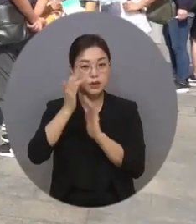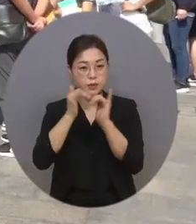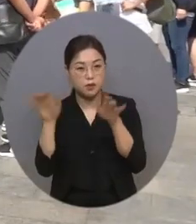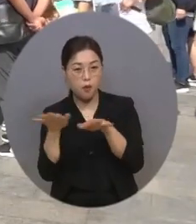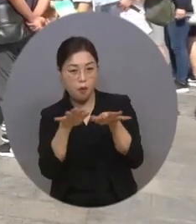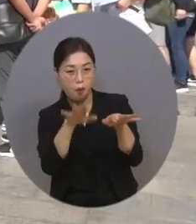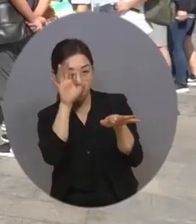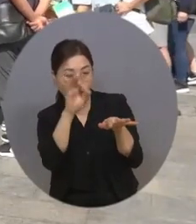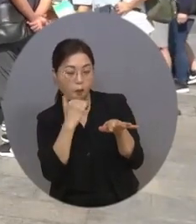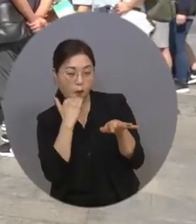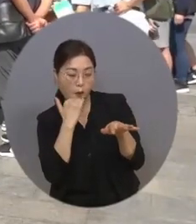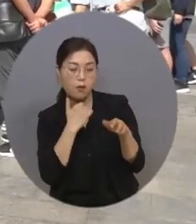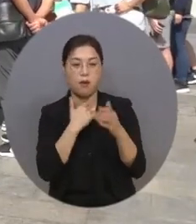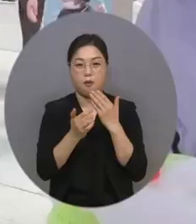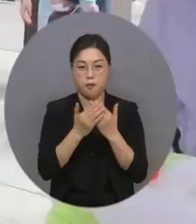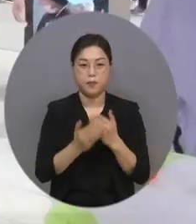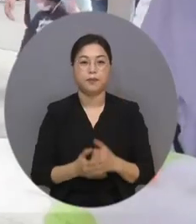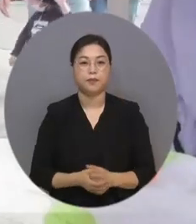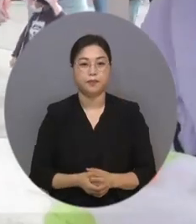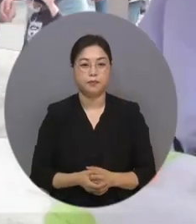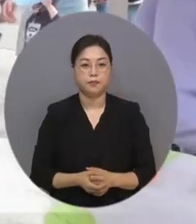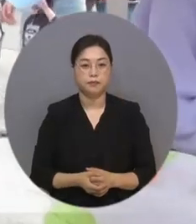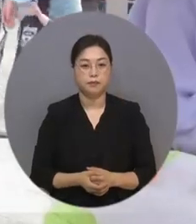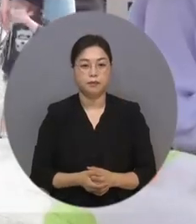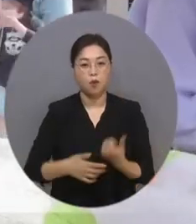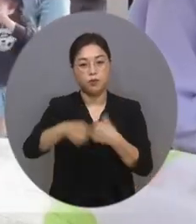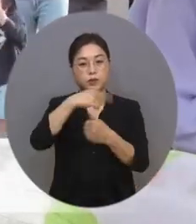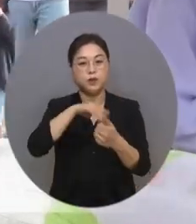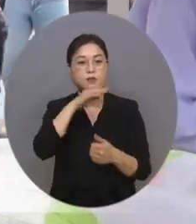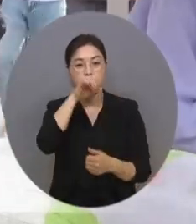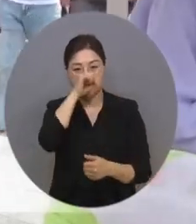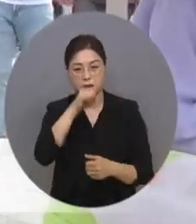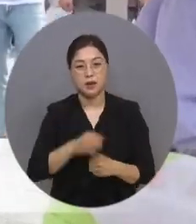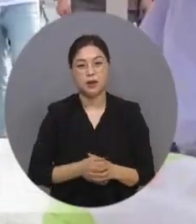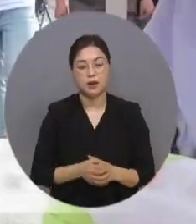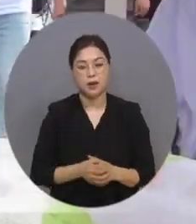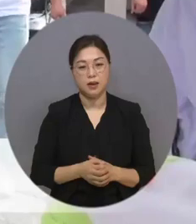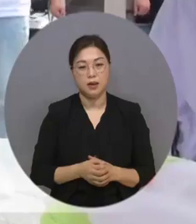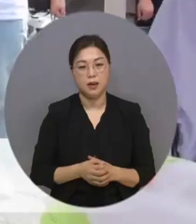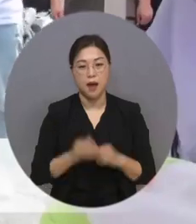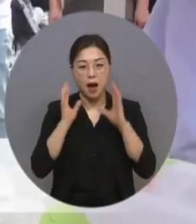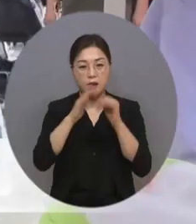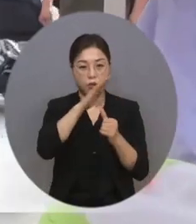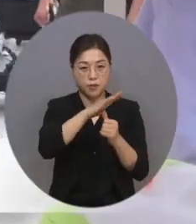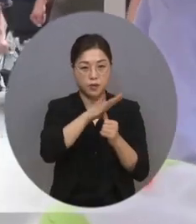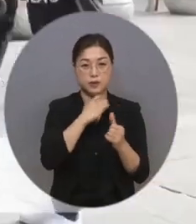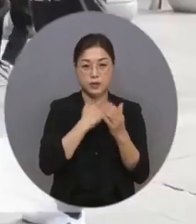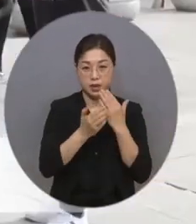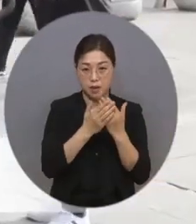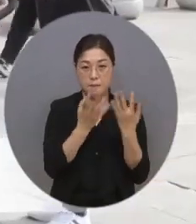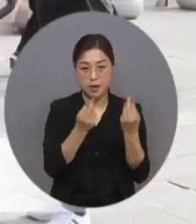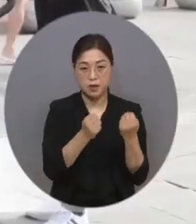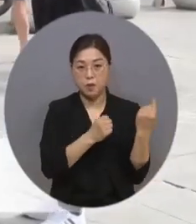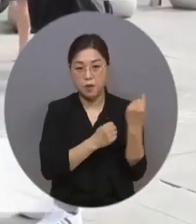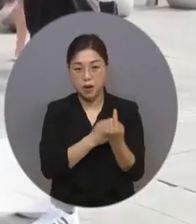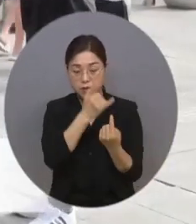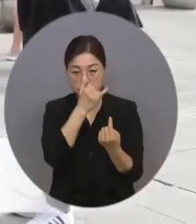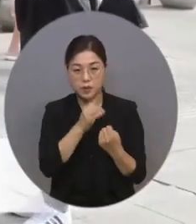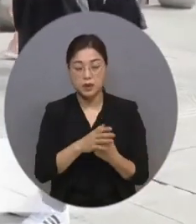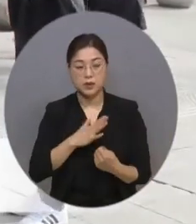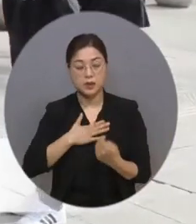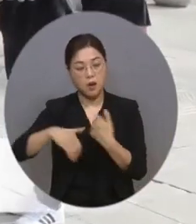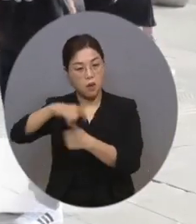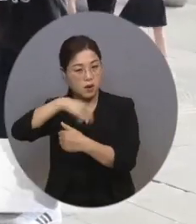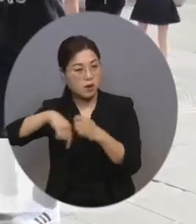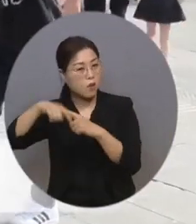줄을 서며 기다리고 체험을 합니다. 너무 분위기 있어서 좋아요. 애들도 체험도 많이 하고 제가 그래도